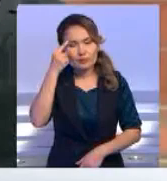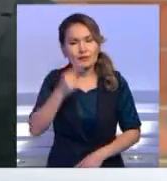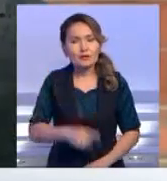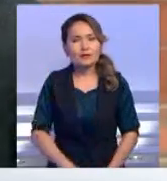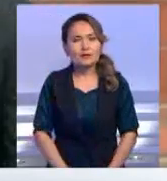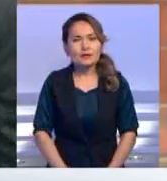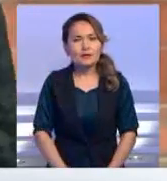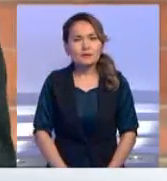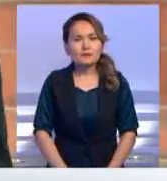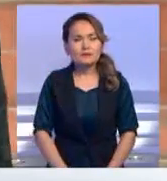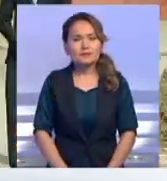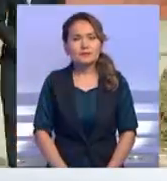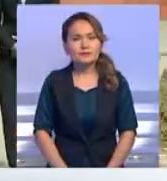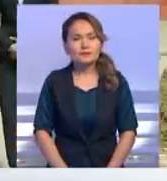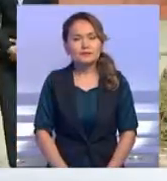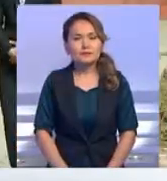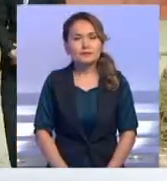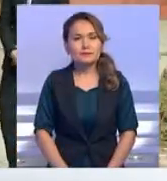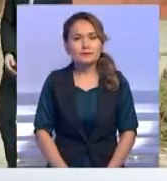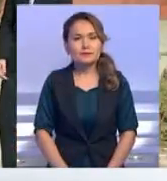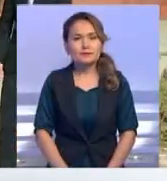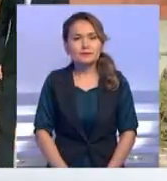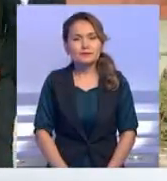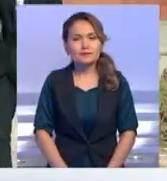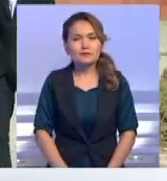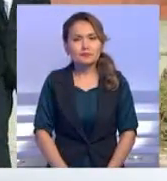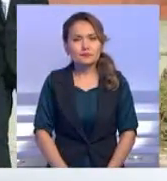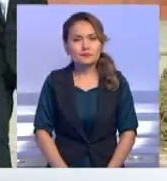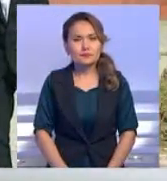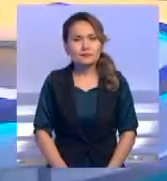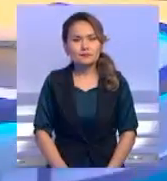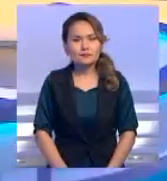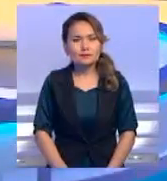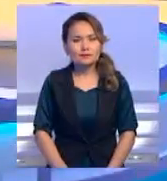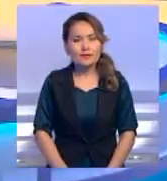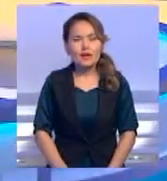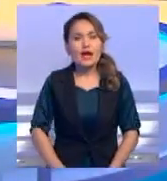Нұрмахан Бекмұратов, хабар 24, оңтүстік Қазақстан облысынан.